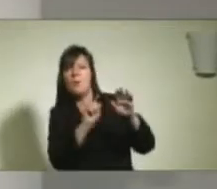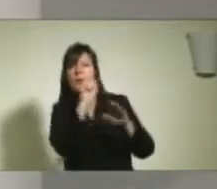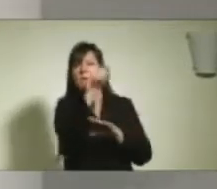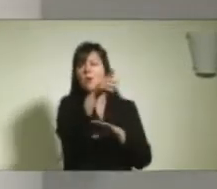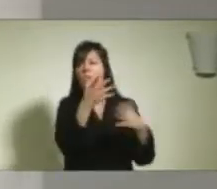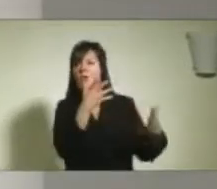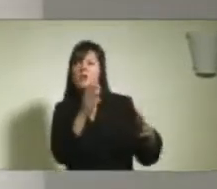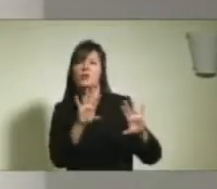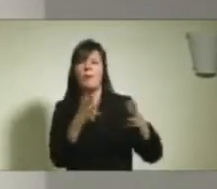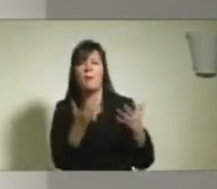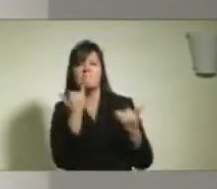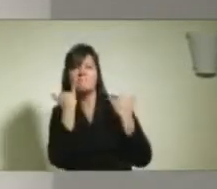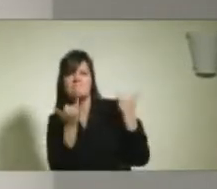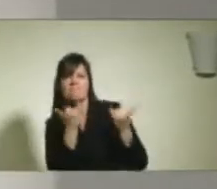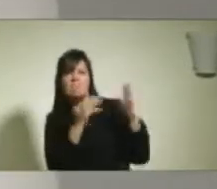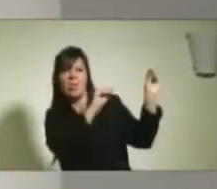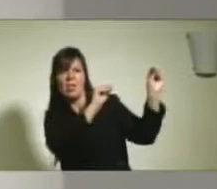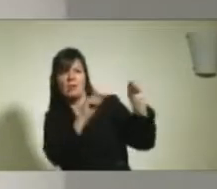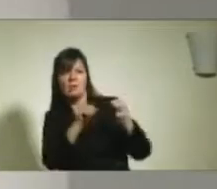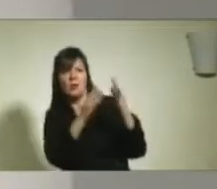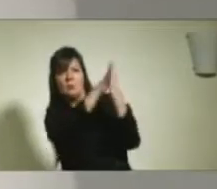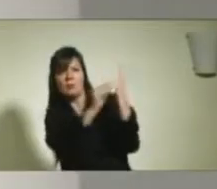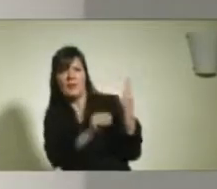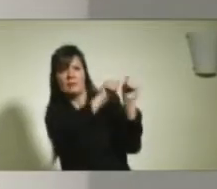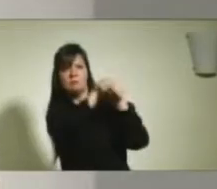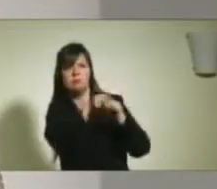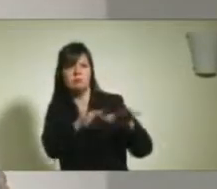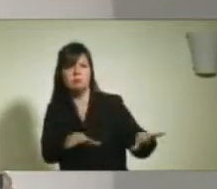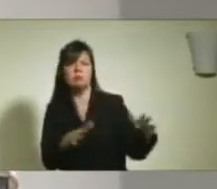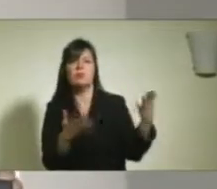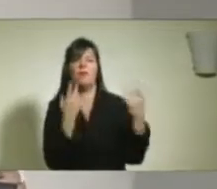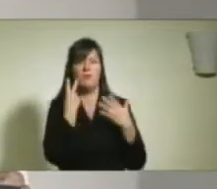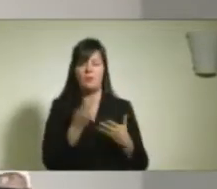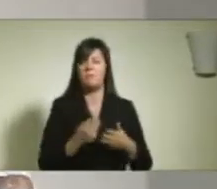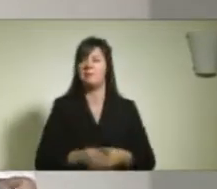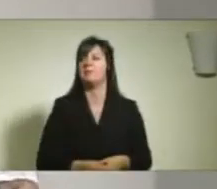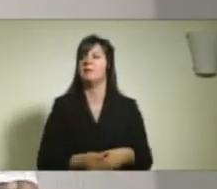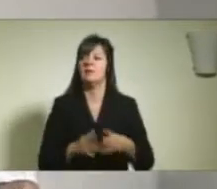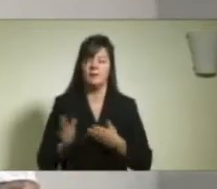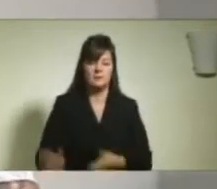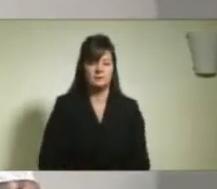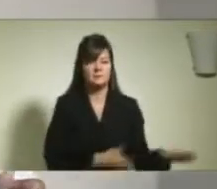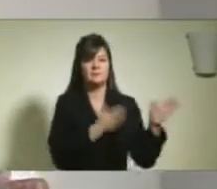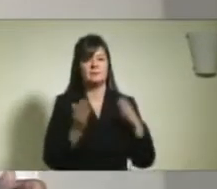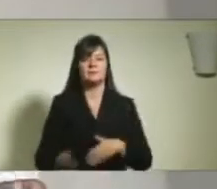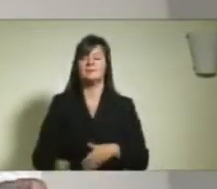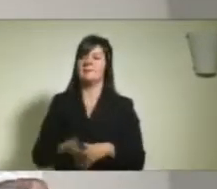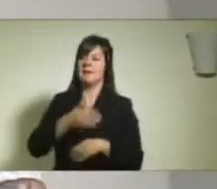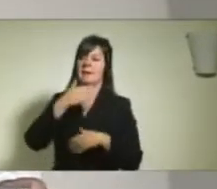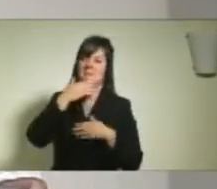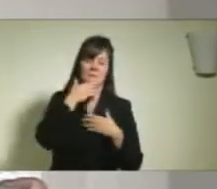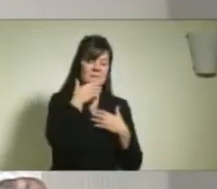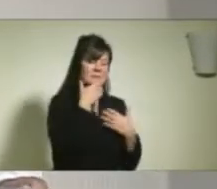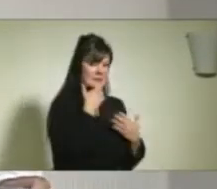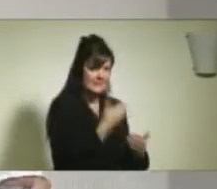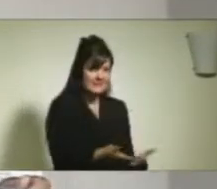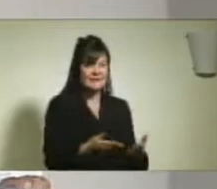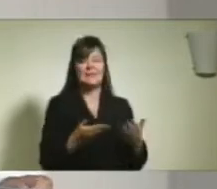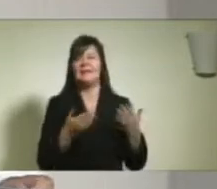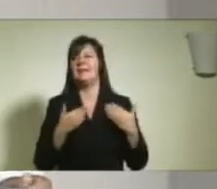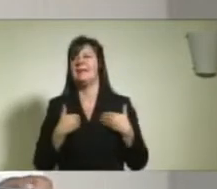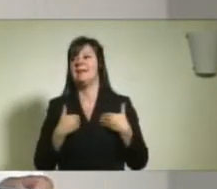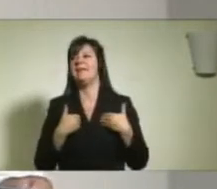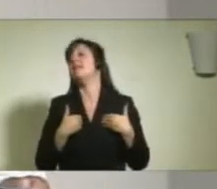qu'on peut exporter à d'autres régions du pays. Merci. Je suis là pour vous parler d'enjeux qui concernent les